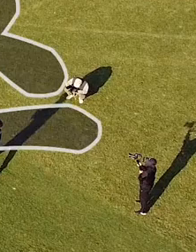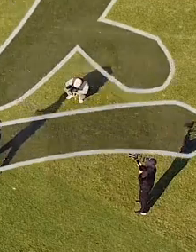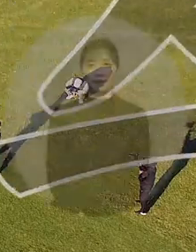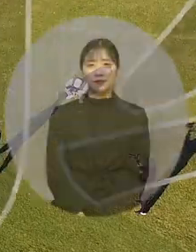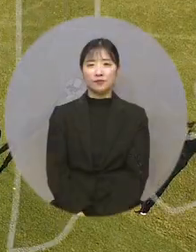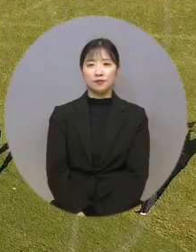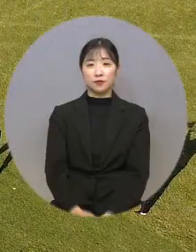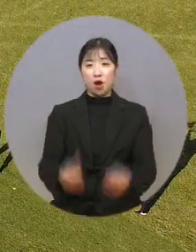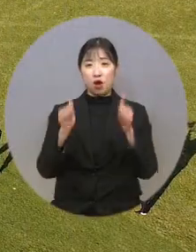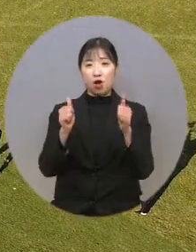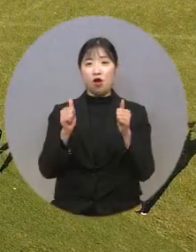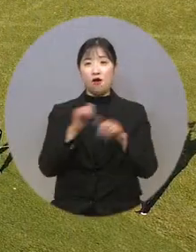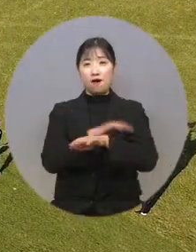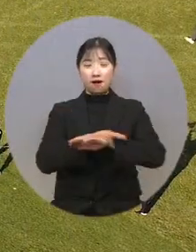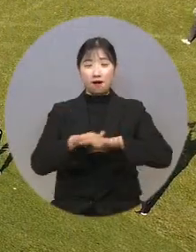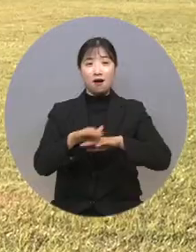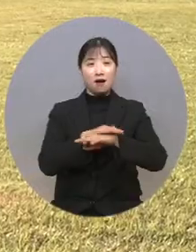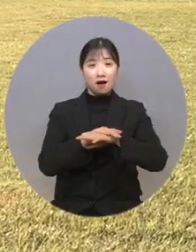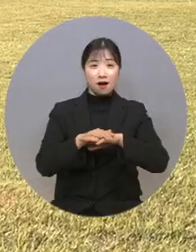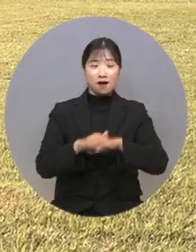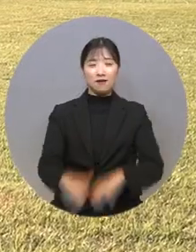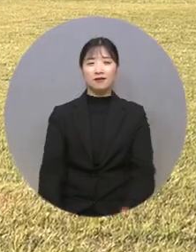나이스! 오, 나이스! 우와!